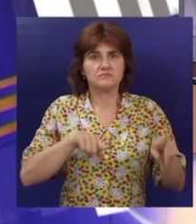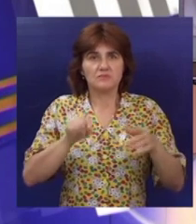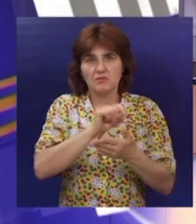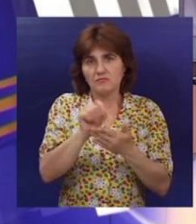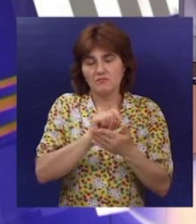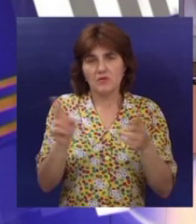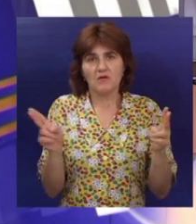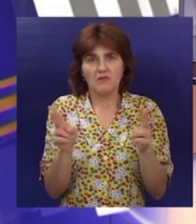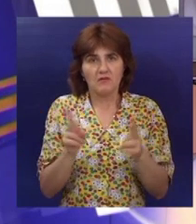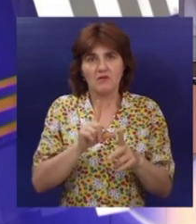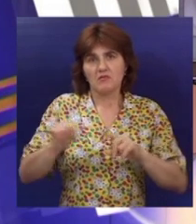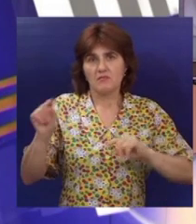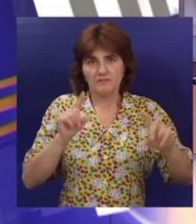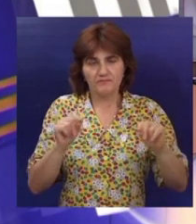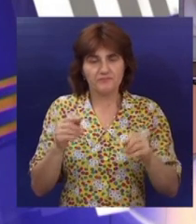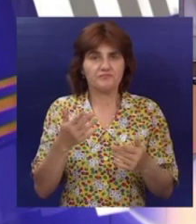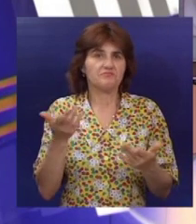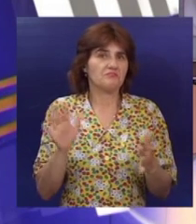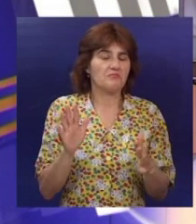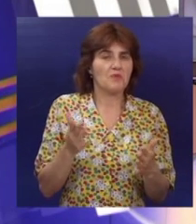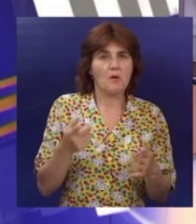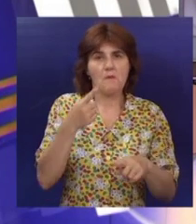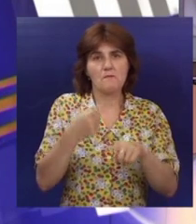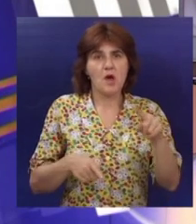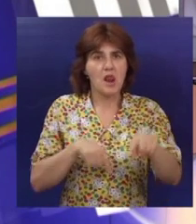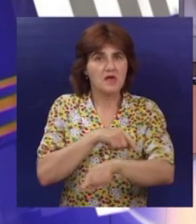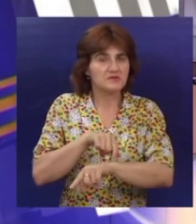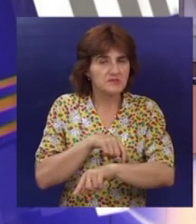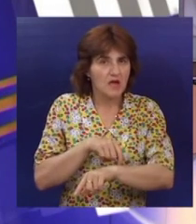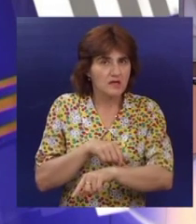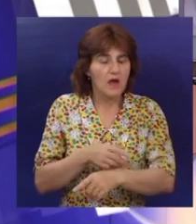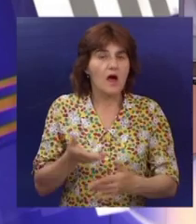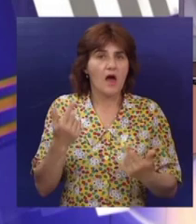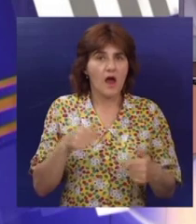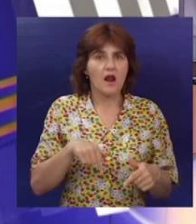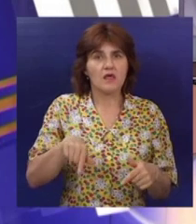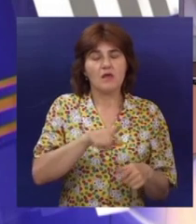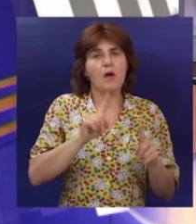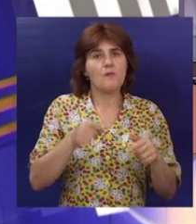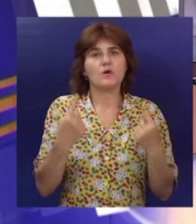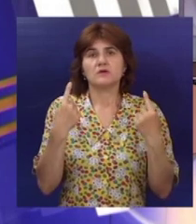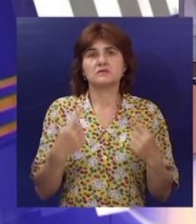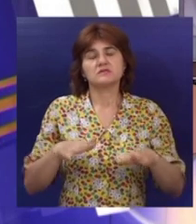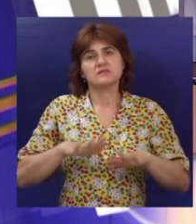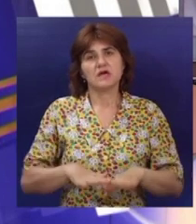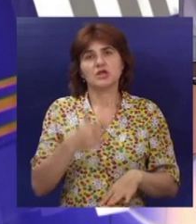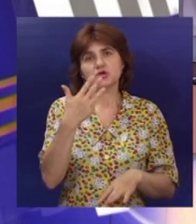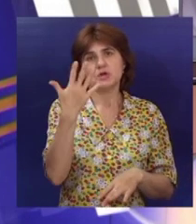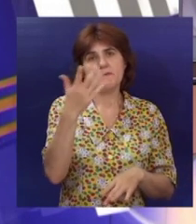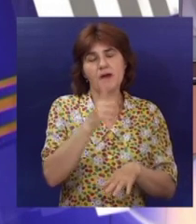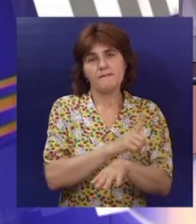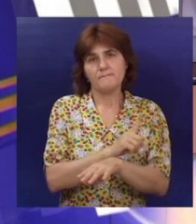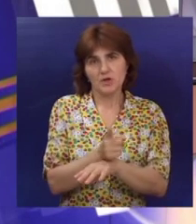su završavali svoje prijemne ispite već nakon nekih pola sata, s tim što su morali da ostanu u prostori 45 minuta. Znači, to